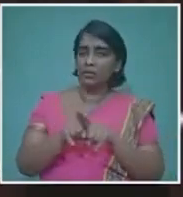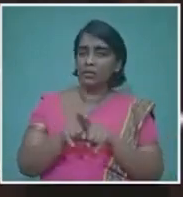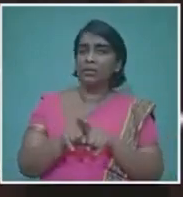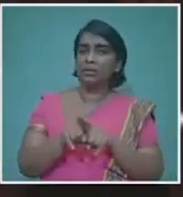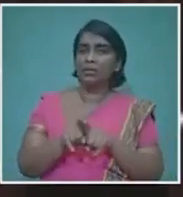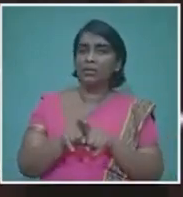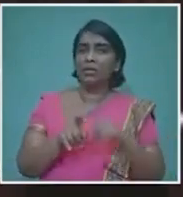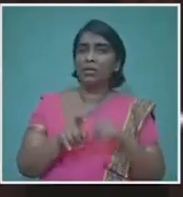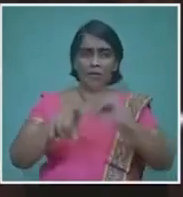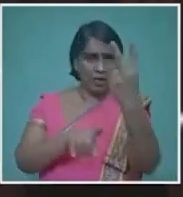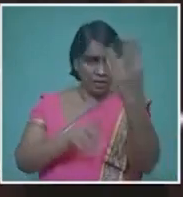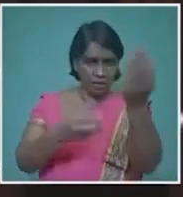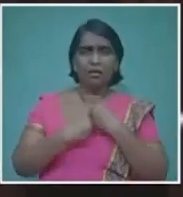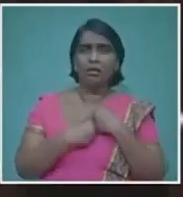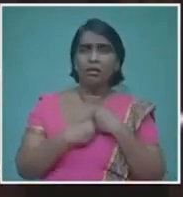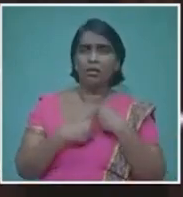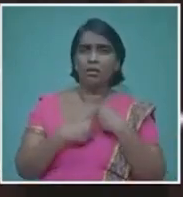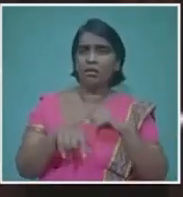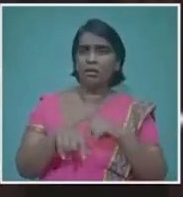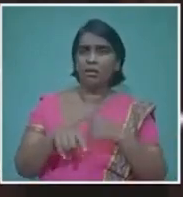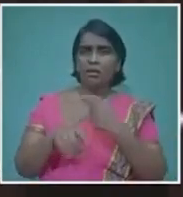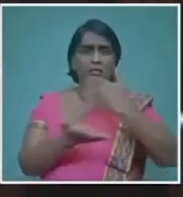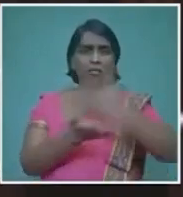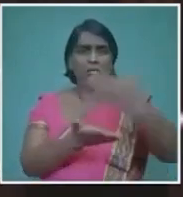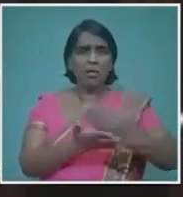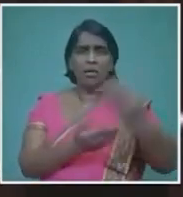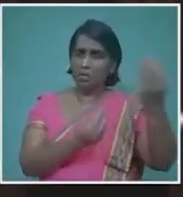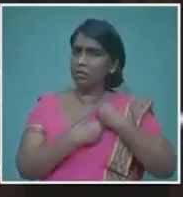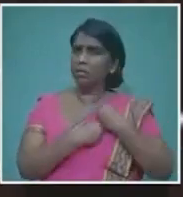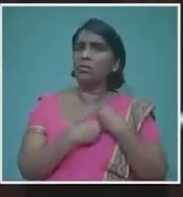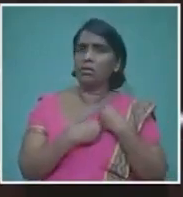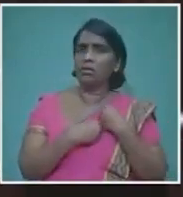කරමන්තවා විනාඩි දෙක දෙන්න මට අවසන් කරන්න බාධා කරන දුන්නා දෙන්න.